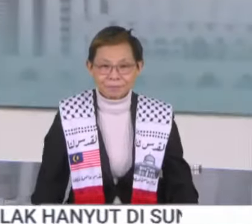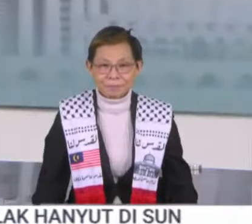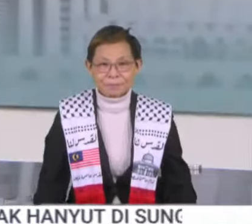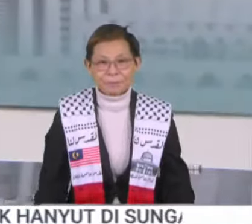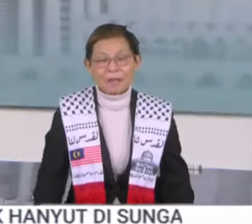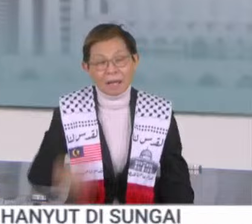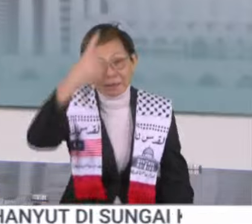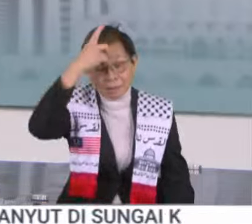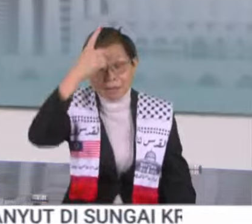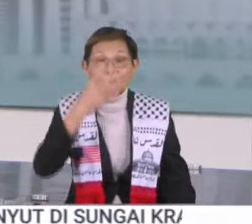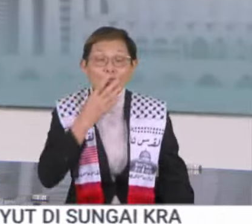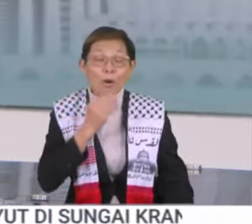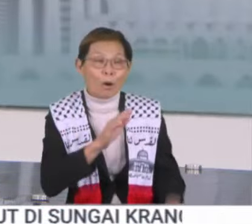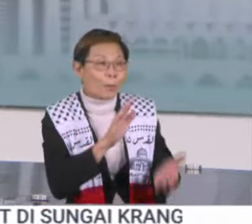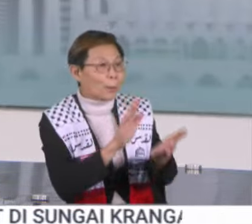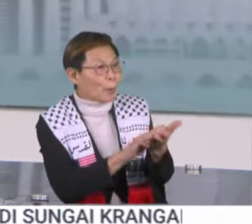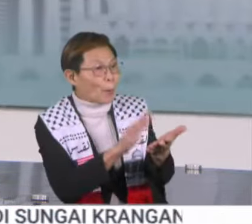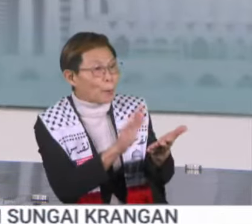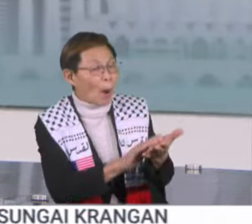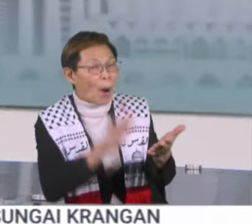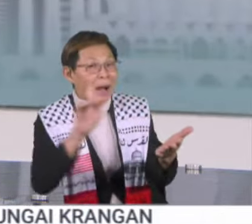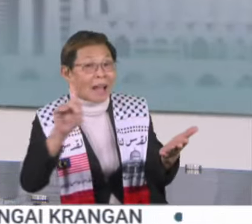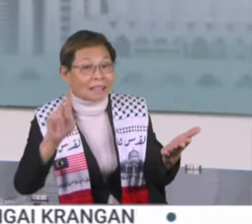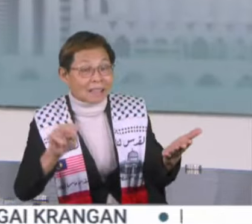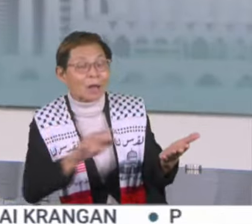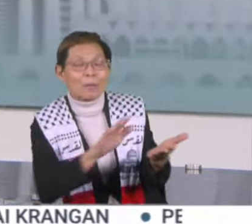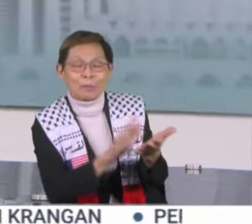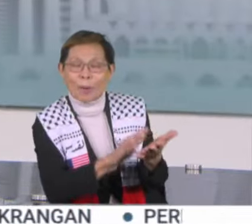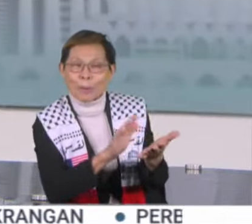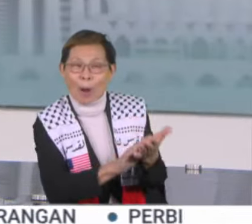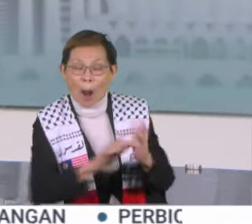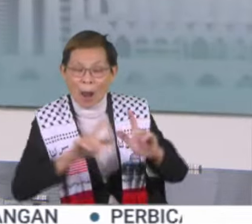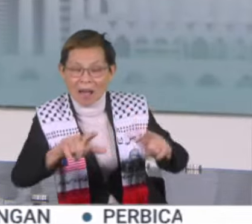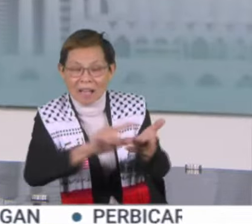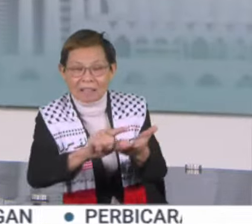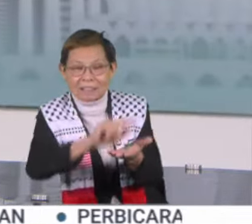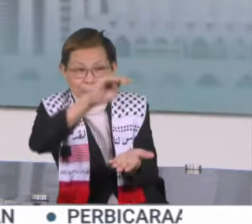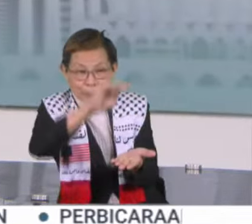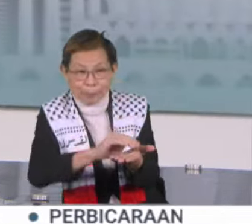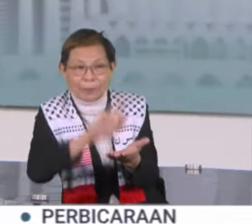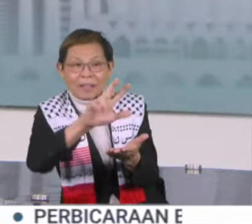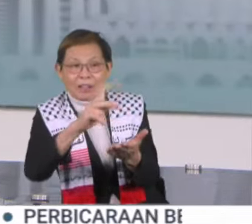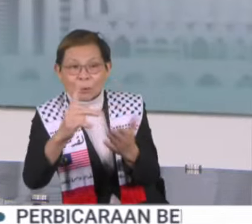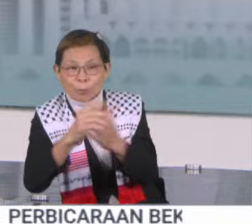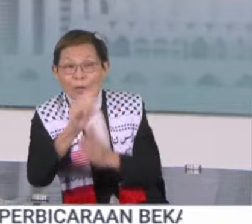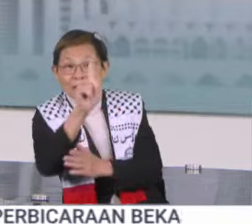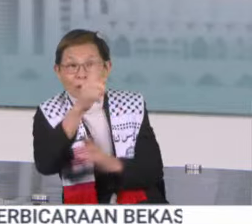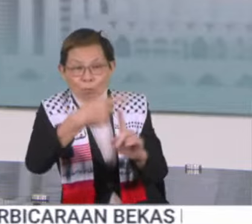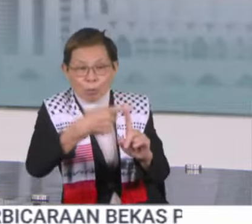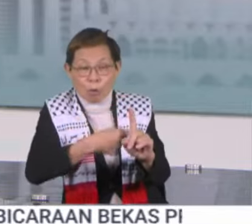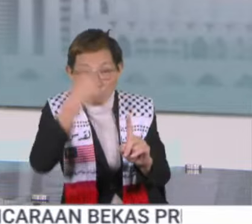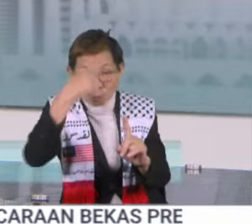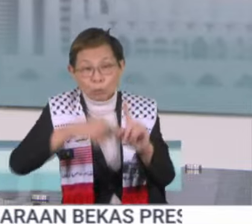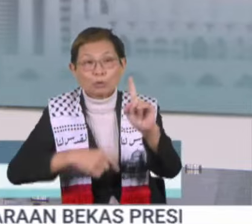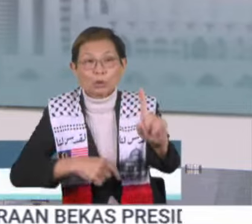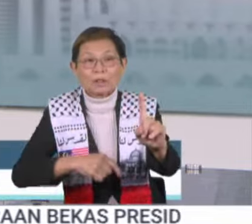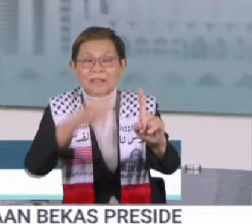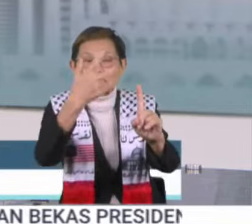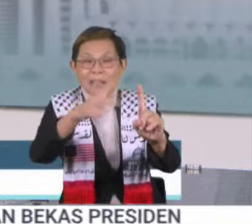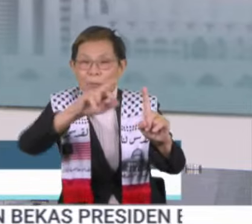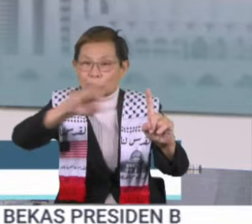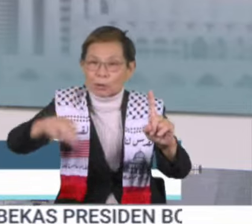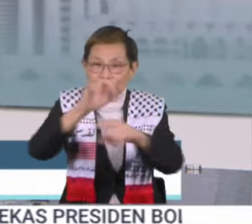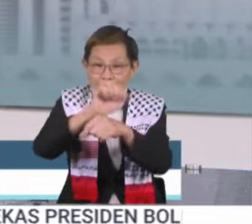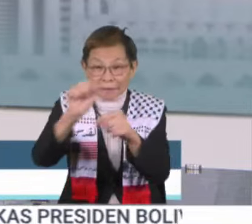Dalam pada itu, Datuk Seri Anwar memuji langkah Khazanah Nasional Berhad menetapkan gaji minimum RM3,000 sebulan untuk